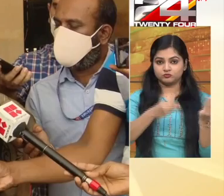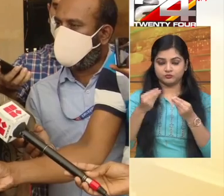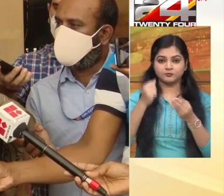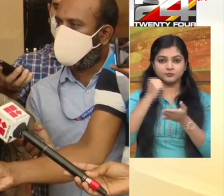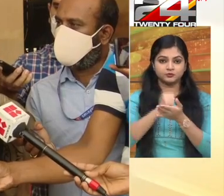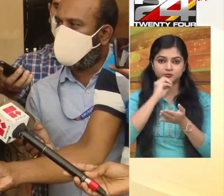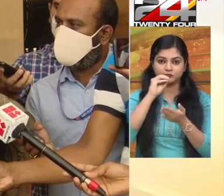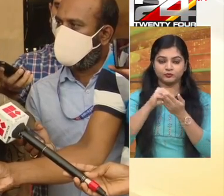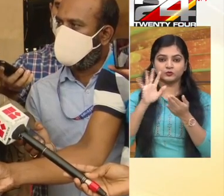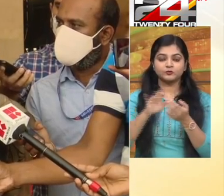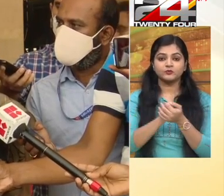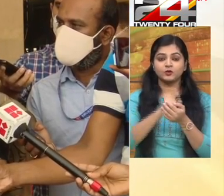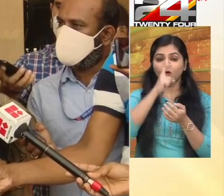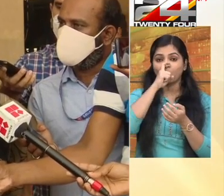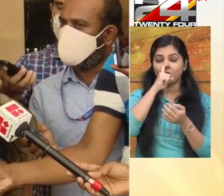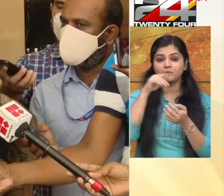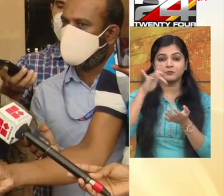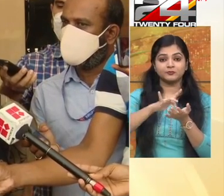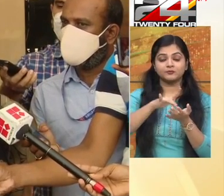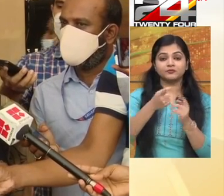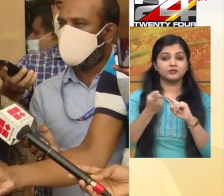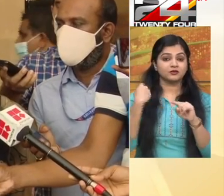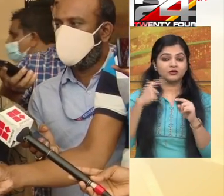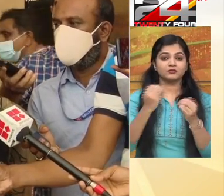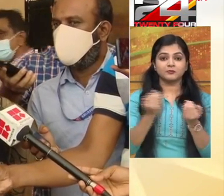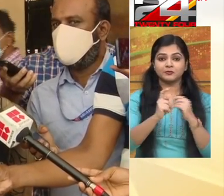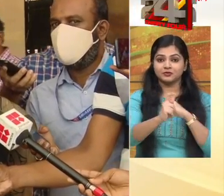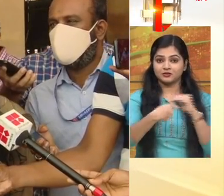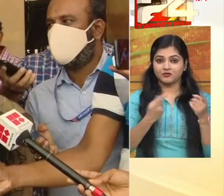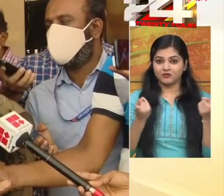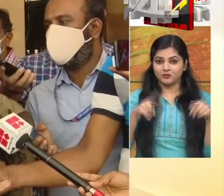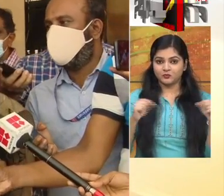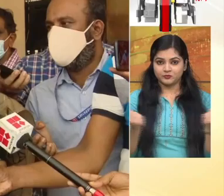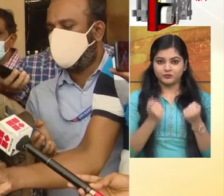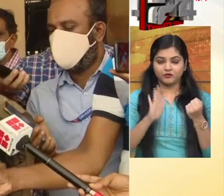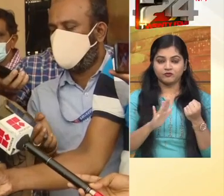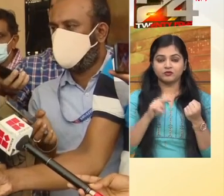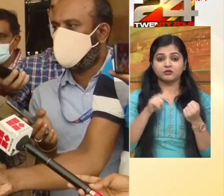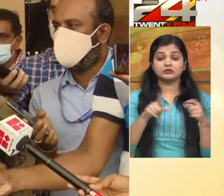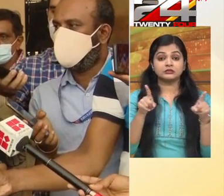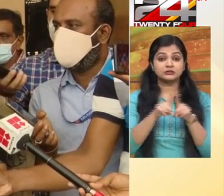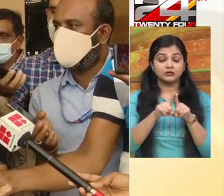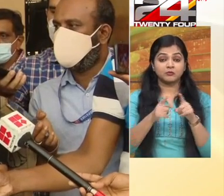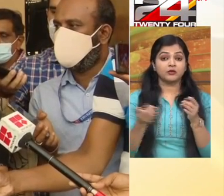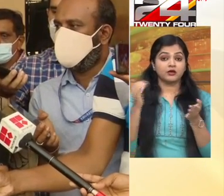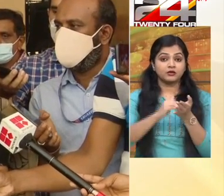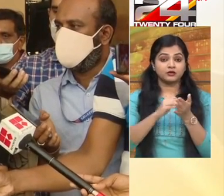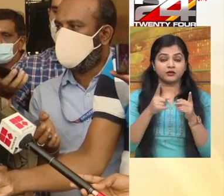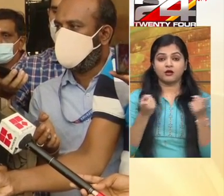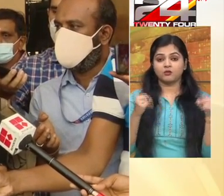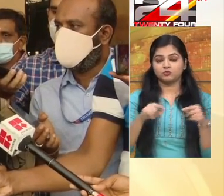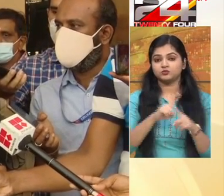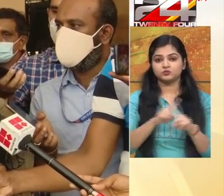കോട്ടയത്ത് ഇന്നലെ കുഞ്ഞിനെ തട്ടിക്കൊണ്ടുപോകാൻ നടന്ന ശ്രമം അതൊരു കാരണവശാലും ഇനി ഒരിടത്തും ആവർത്തിക്കാൻ